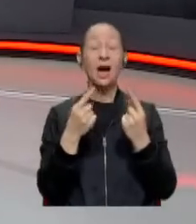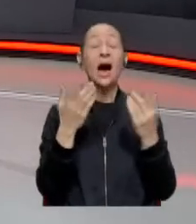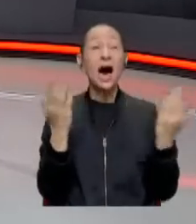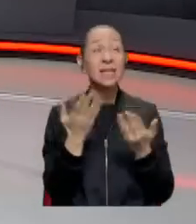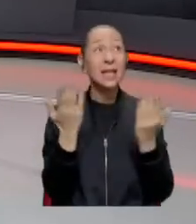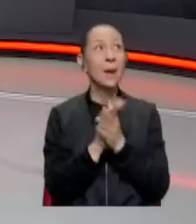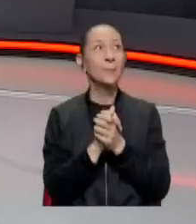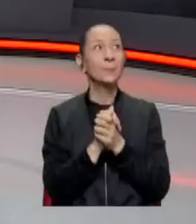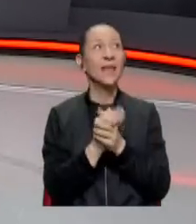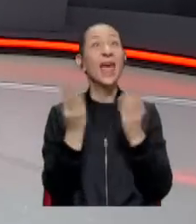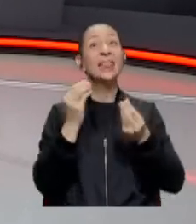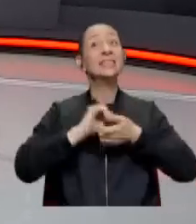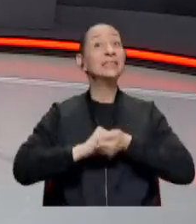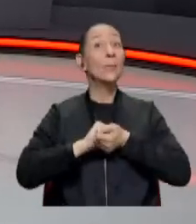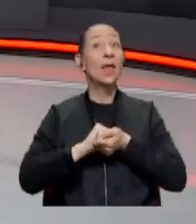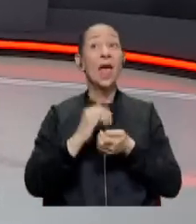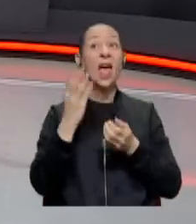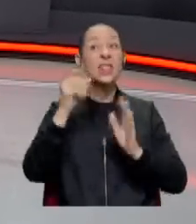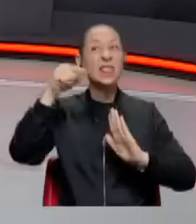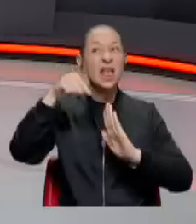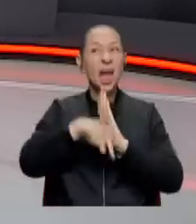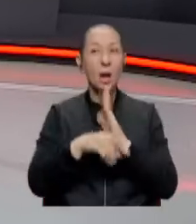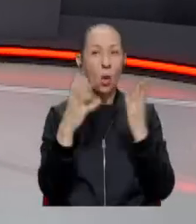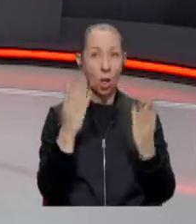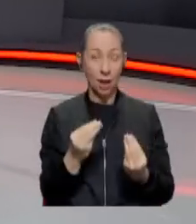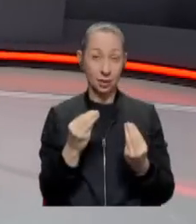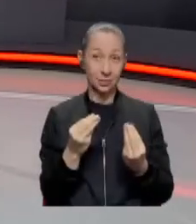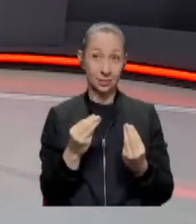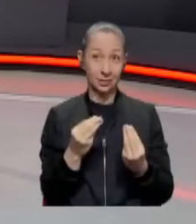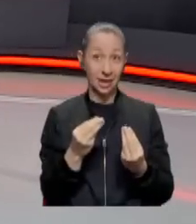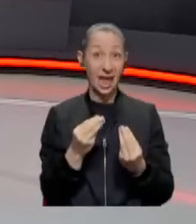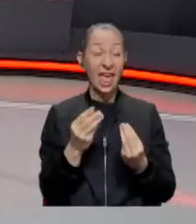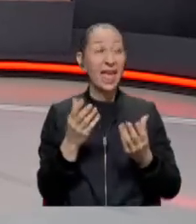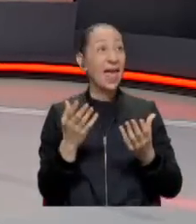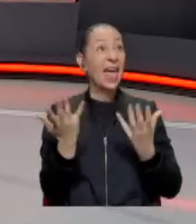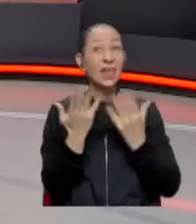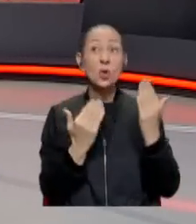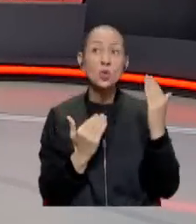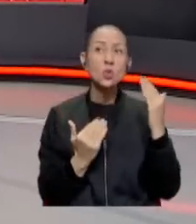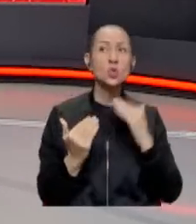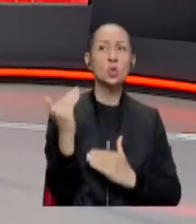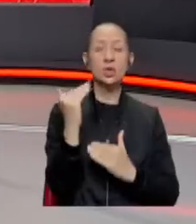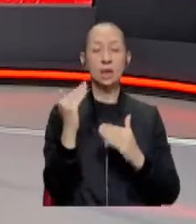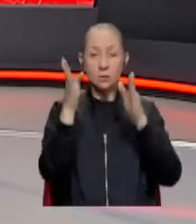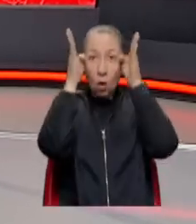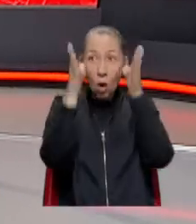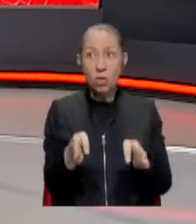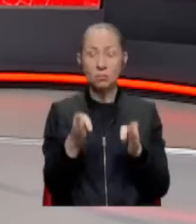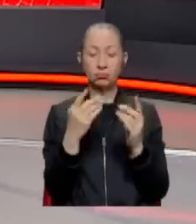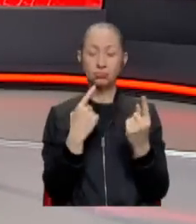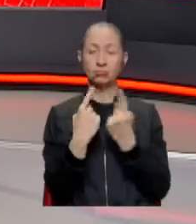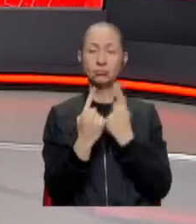Hatta en samimiyetle en teferruatlı biçimde en yüksek konsantrasyonla